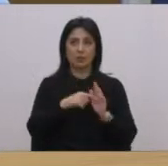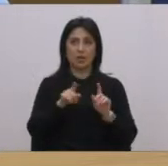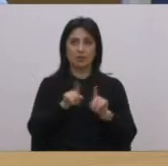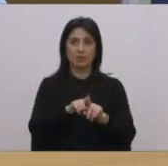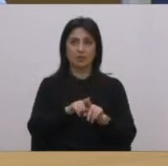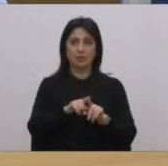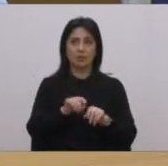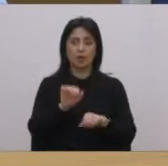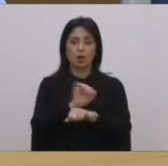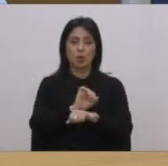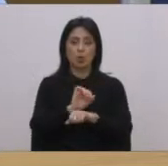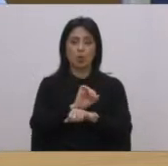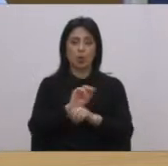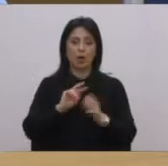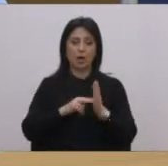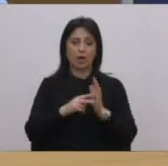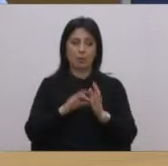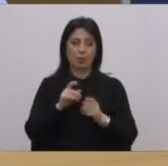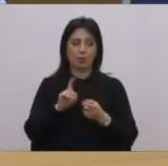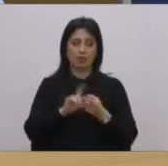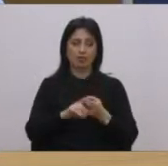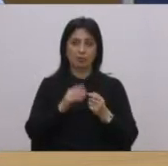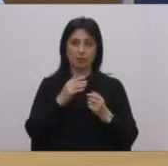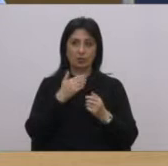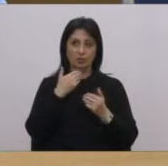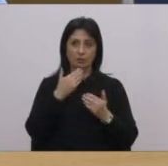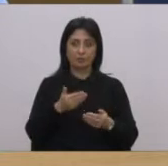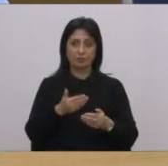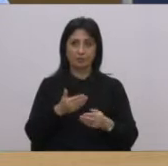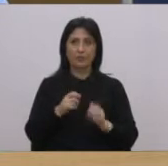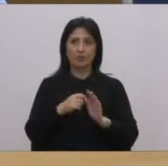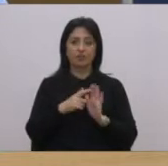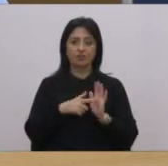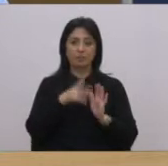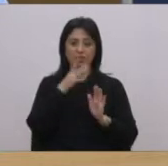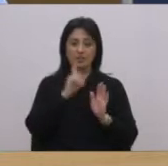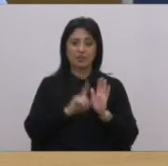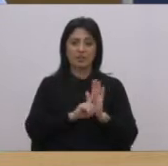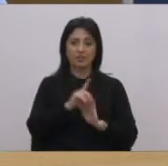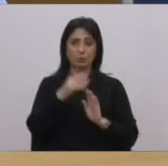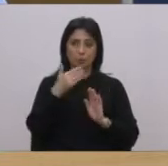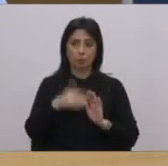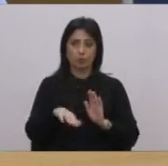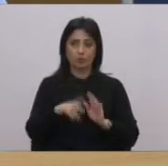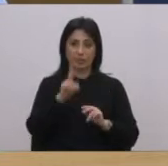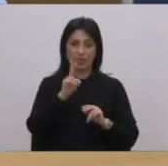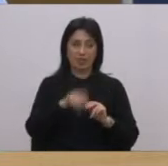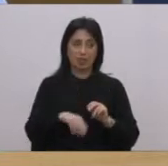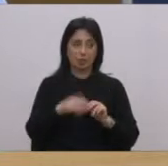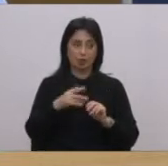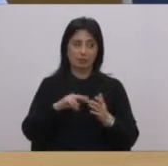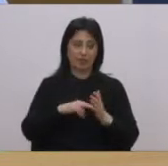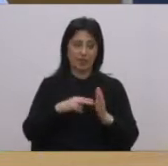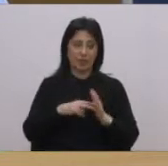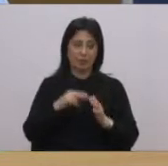ასევე გორის გეგმასთან დაკავშირებით მინდა გითხრათ, რომ 17 წელს დაიწყო და უკვე დასრულებულია გეგმაზე მუშაობა, მაგრამ